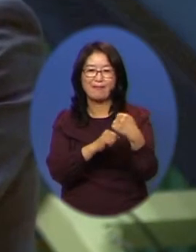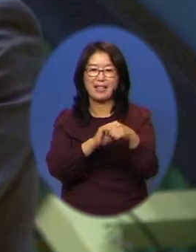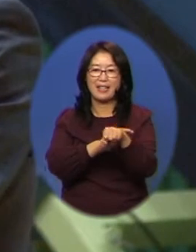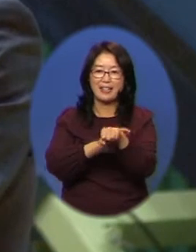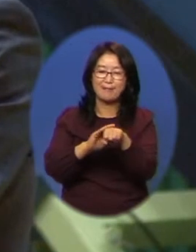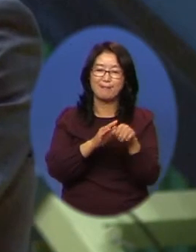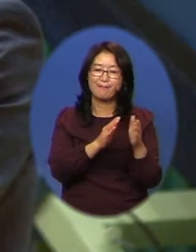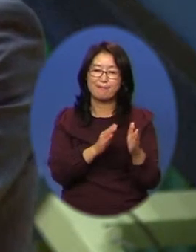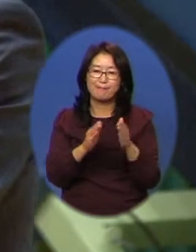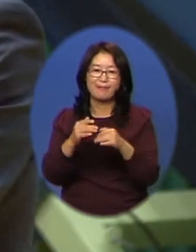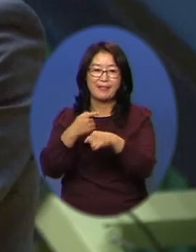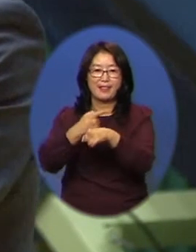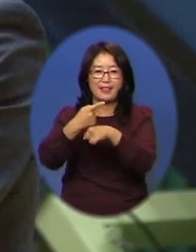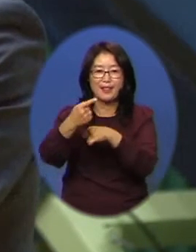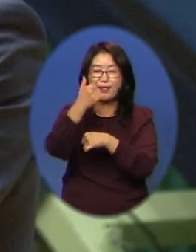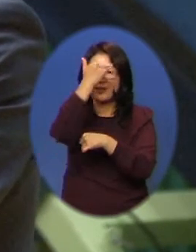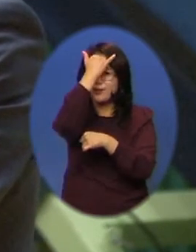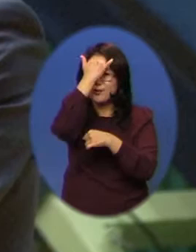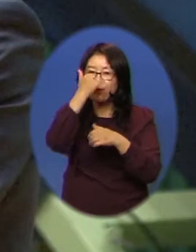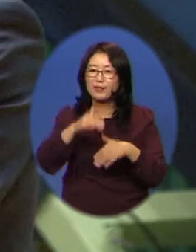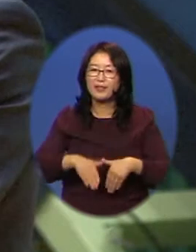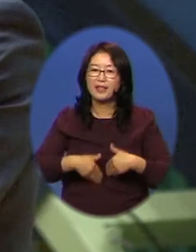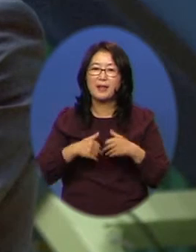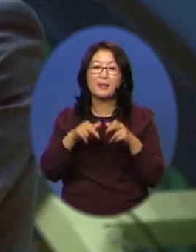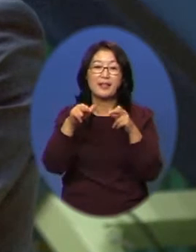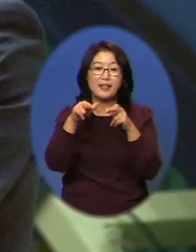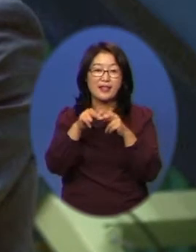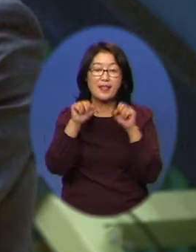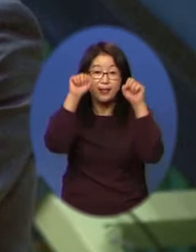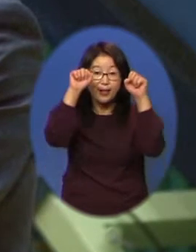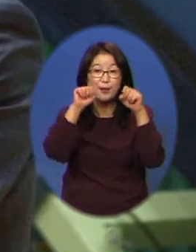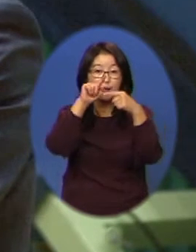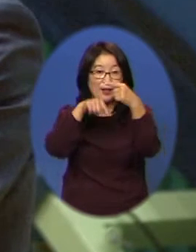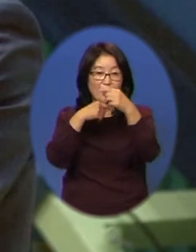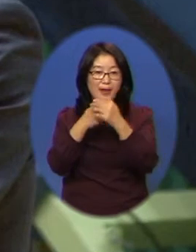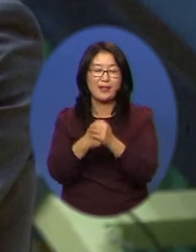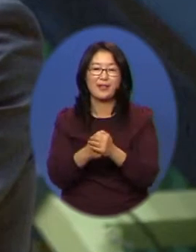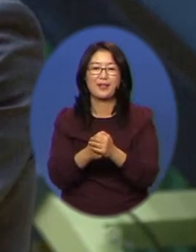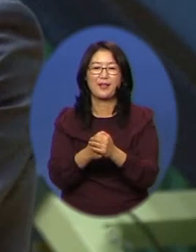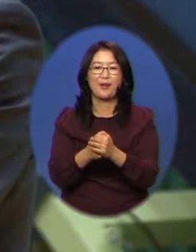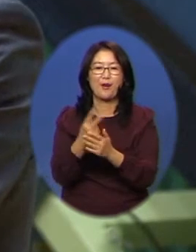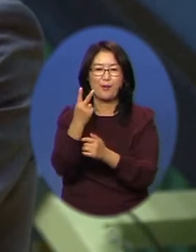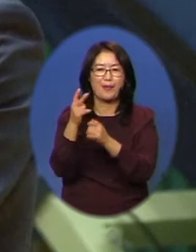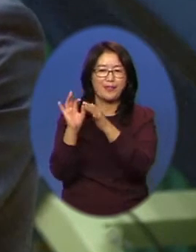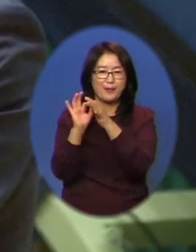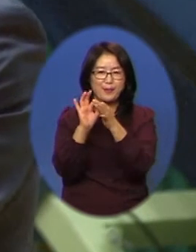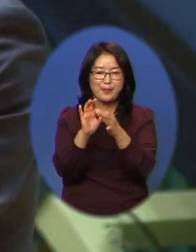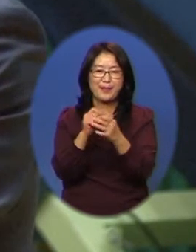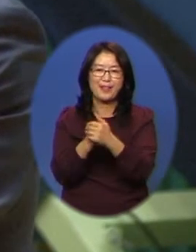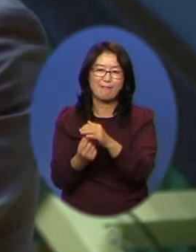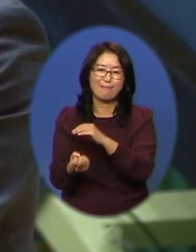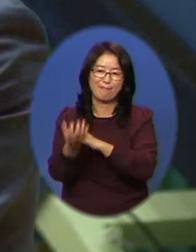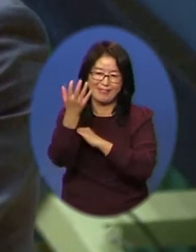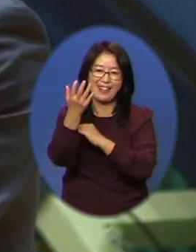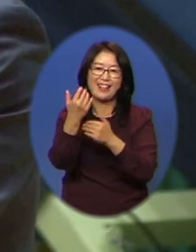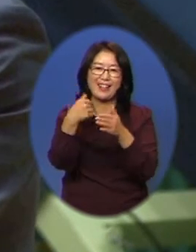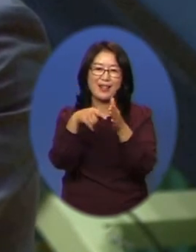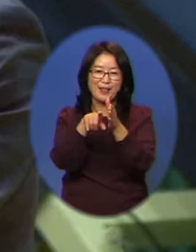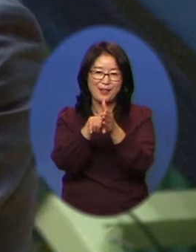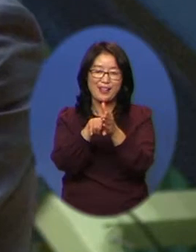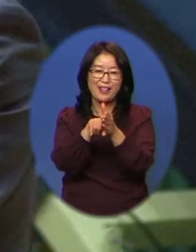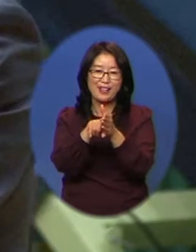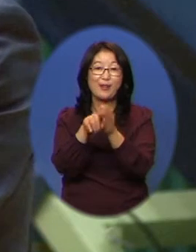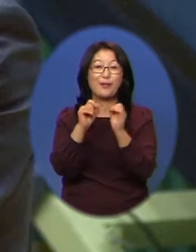내년도 충남 장애인 체육대회에서 2연패를 달성하기 위한 밑거름이 되길 소망합니다. 오늘은 장애인